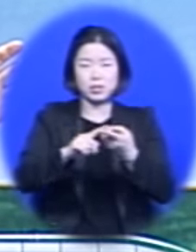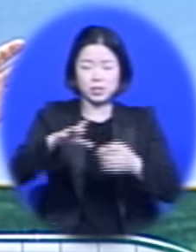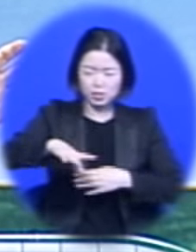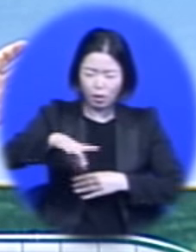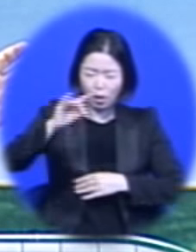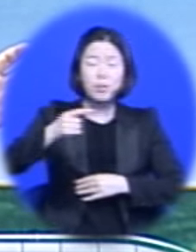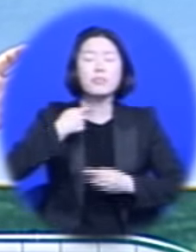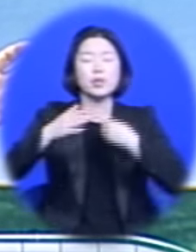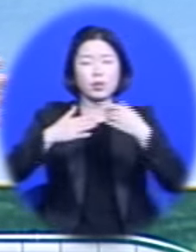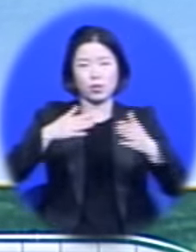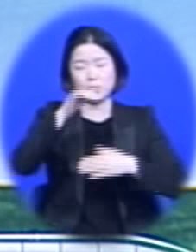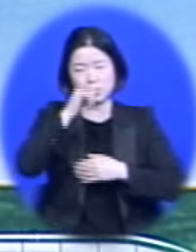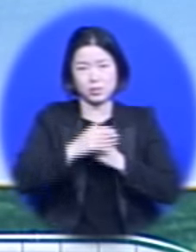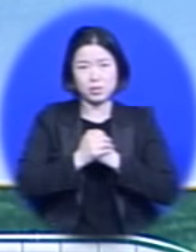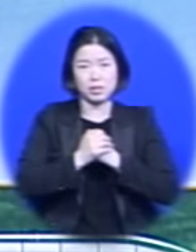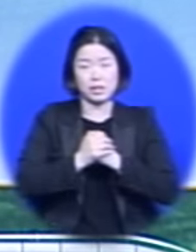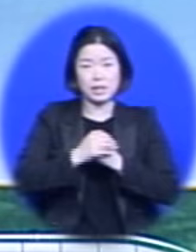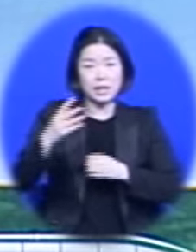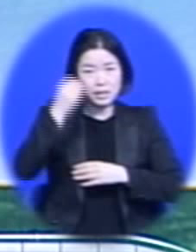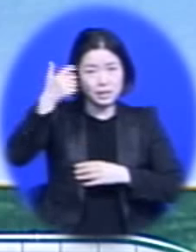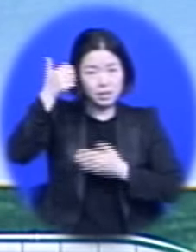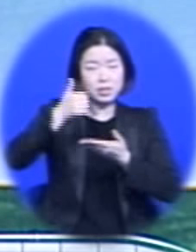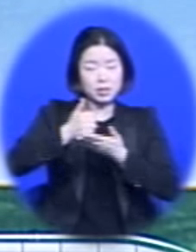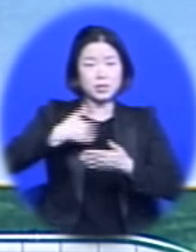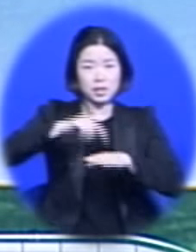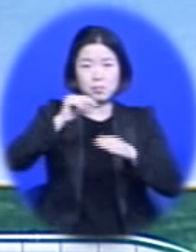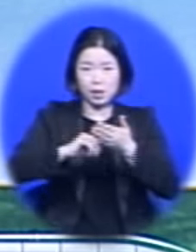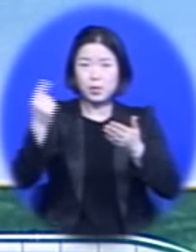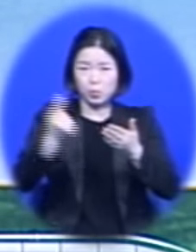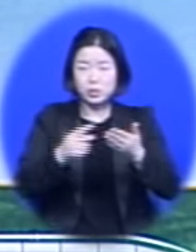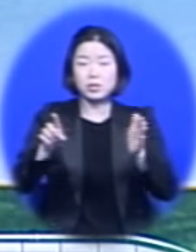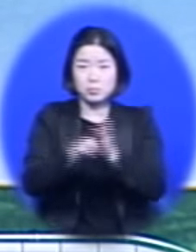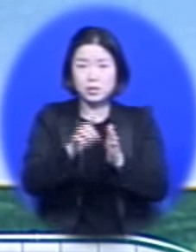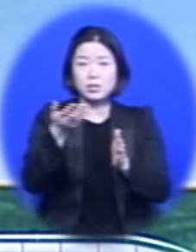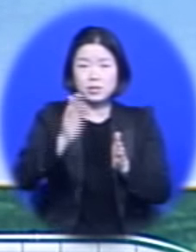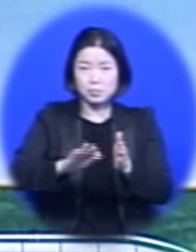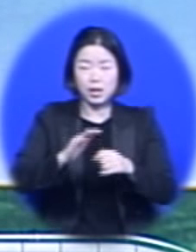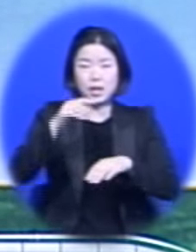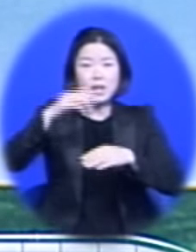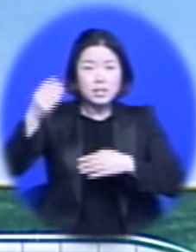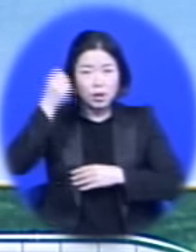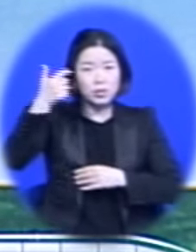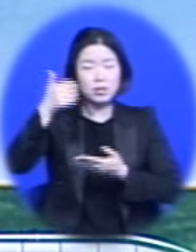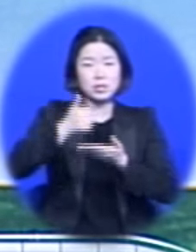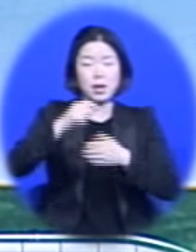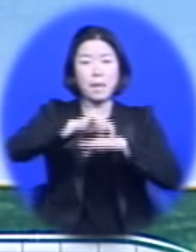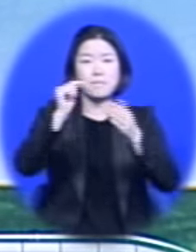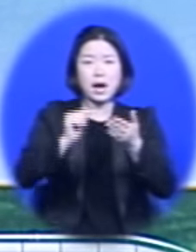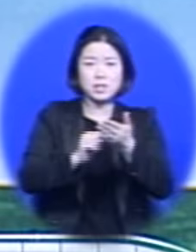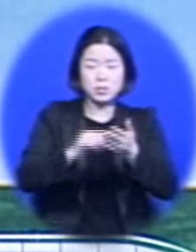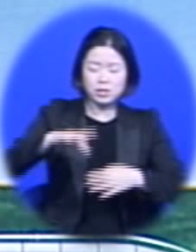경험했어요. 성령께서 제 마음에 오셨다는 건 믿었지만 성령의 마음은 그날 처음